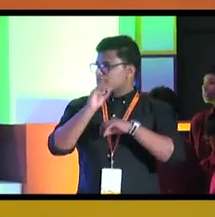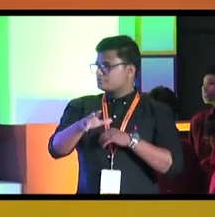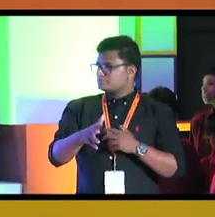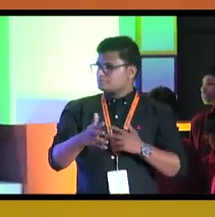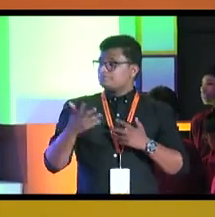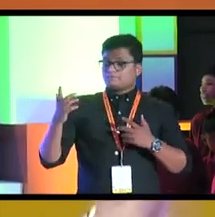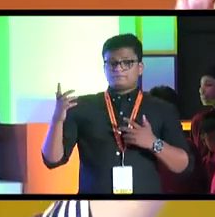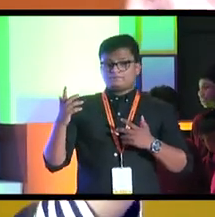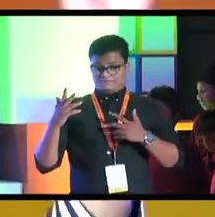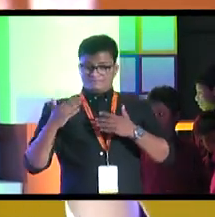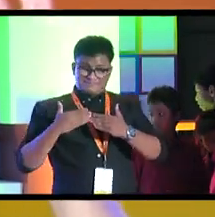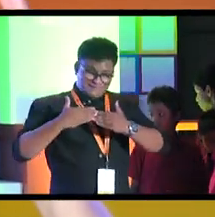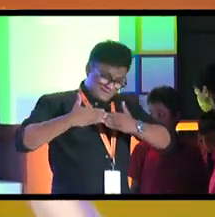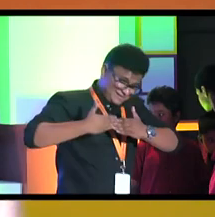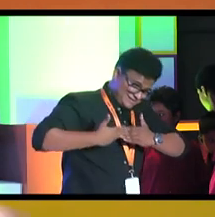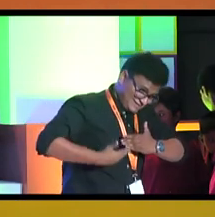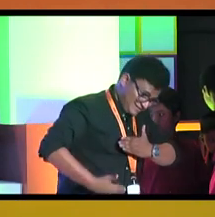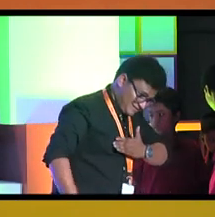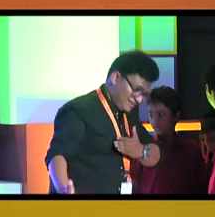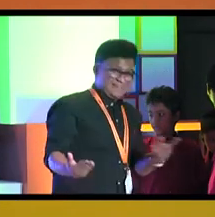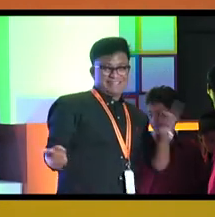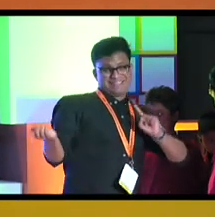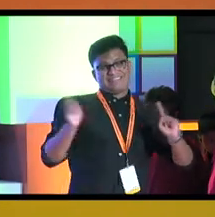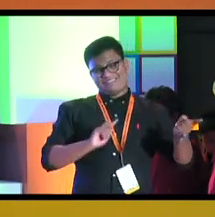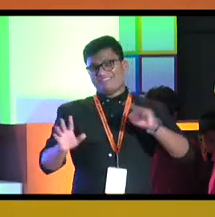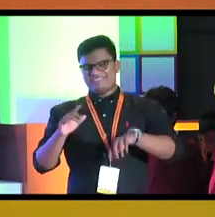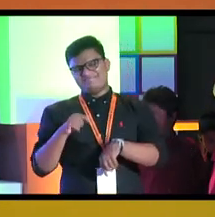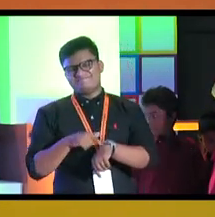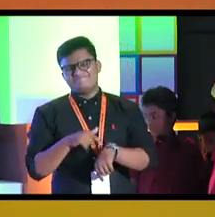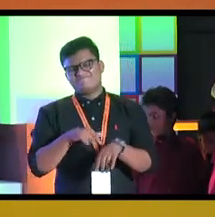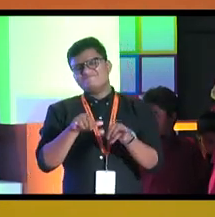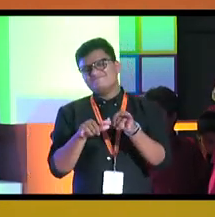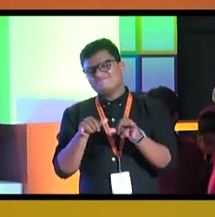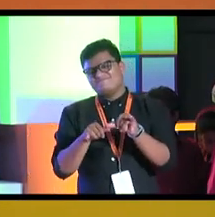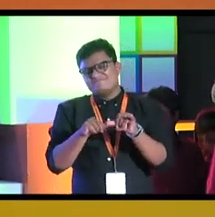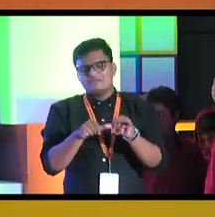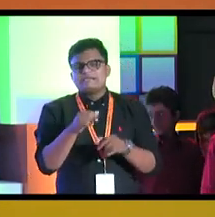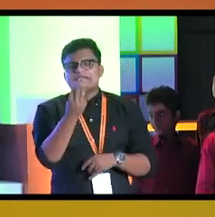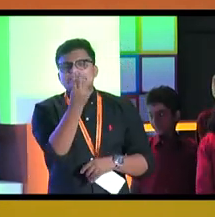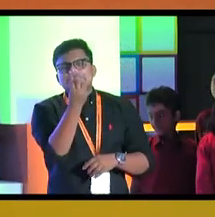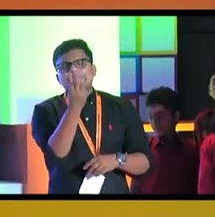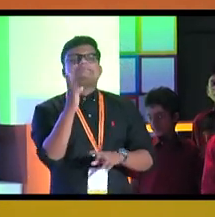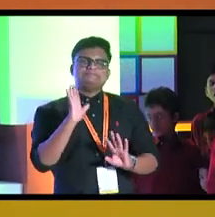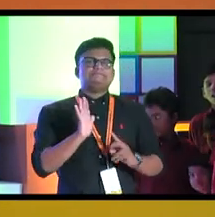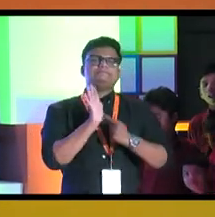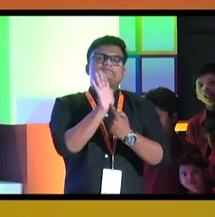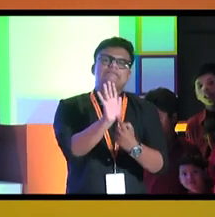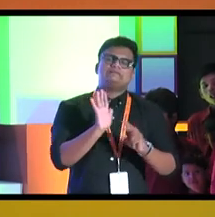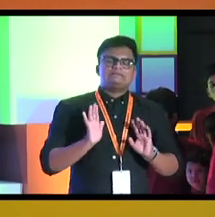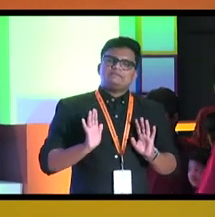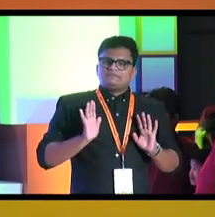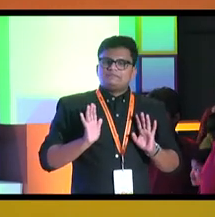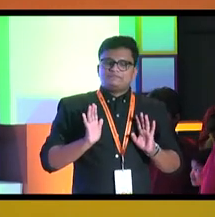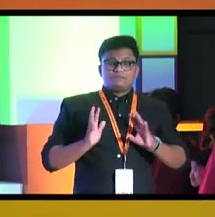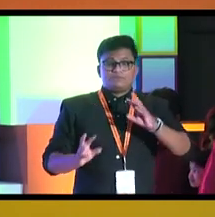लॉन्ग लॉन्ग लिस्ट ऑफ डेमॉन्स्ट्रेशन बट टाइम कंस्ट्रेंट इज देयर सो वी हैव ब्रॉट जस्ट थ्री demonstration. We